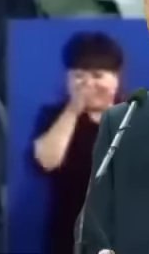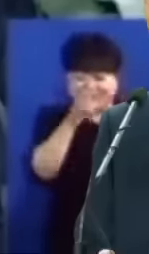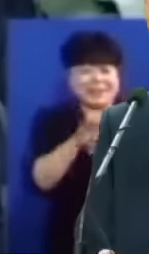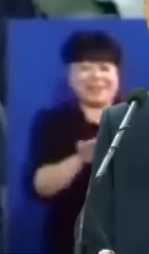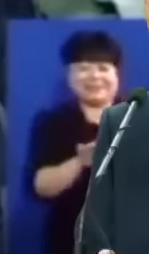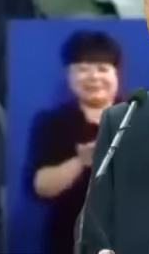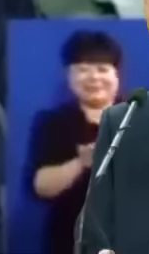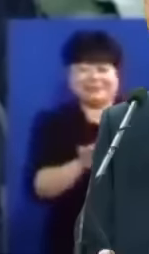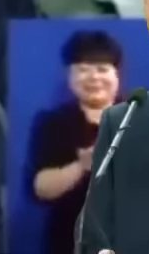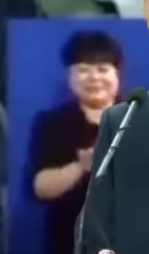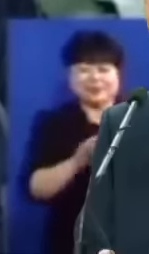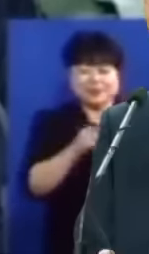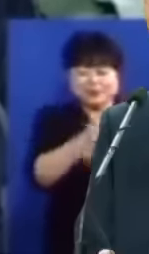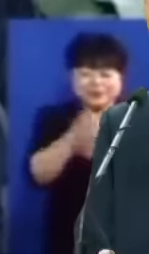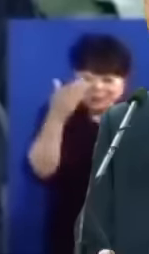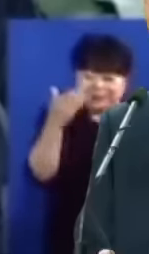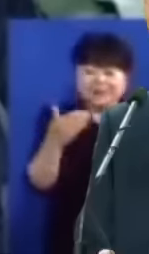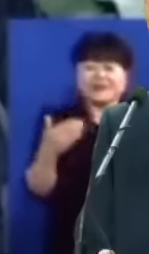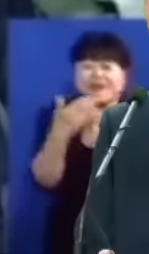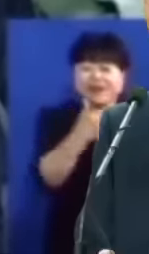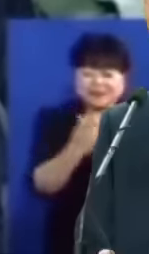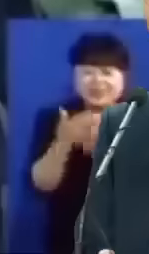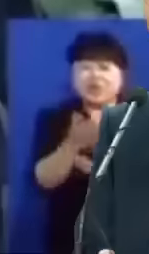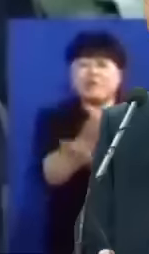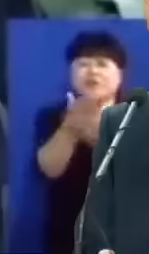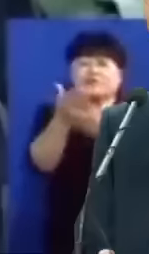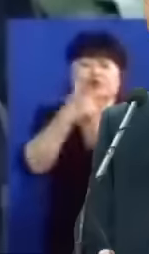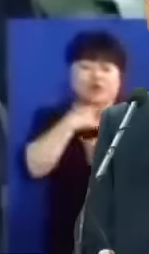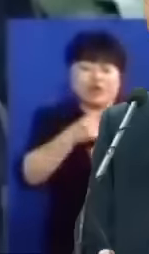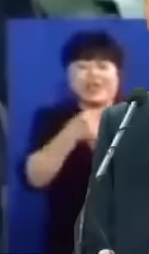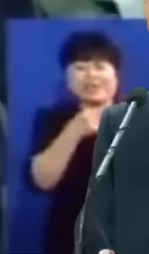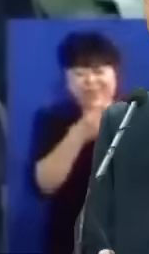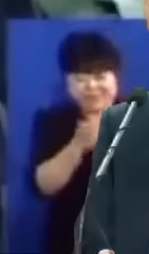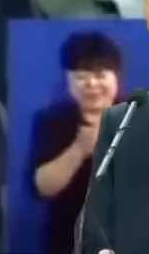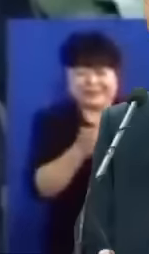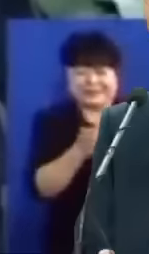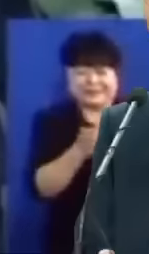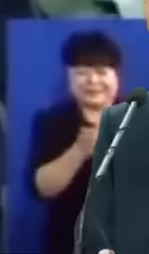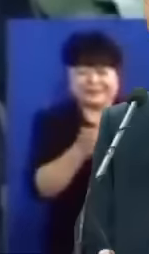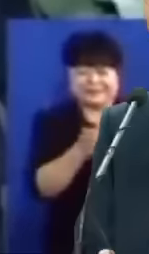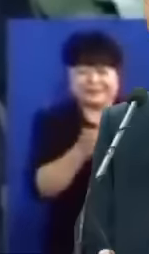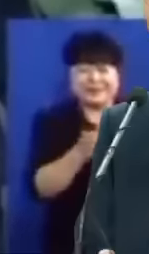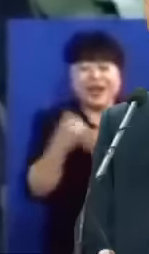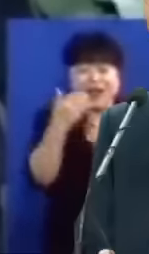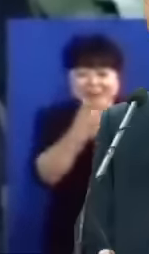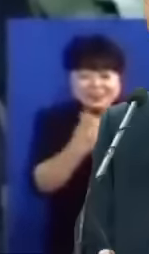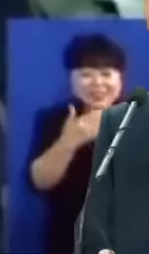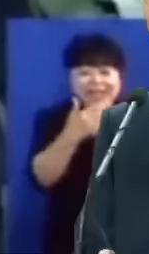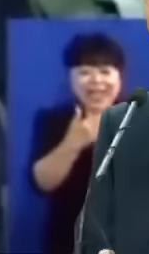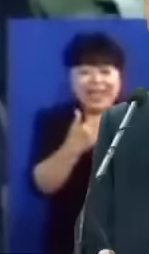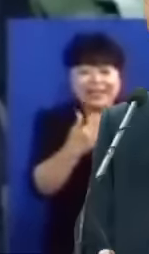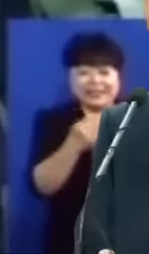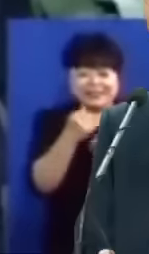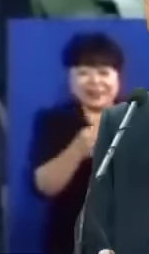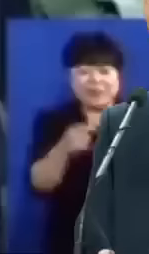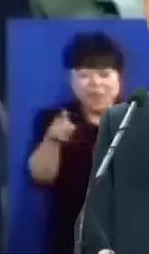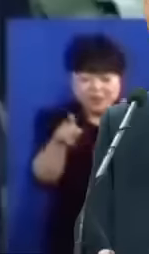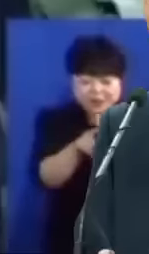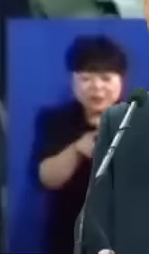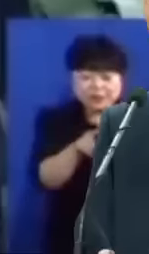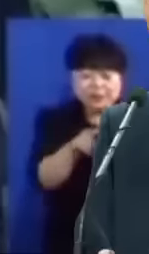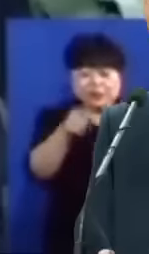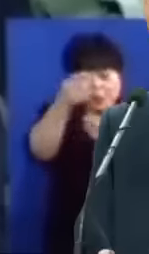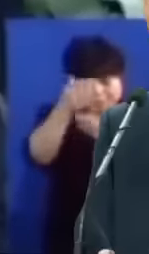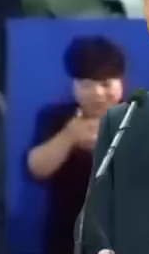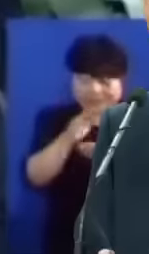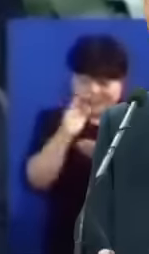있습니다. 왜냐하면 주님이 은혜를 베푸시기를 원하시기 때문인 것입니다. 그 은혜를 위하여 믿음으로 말미암아